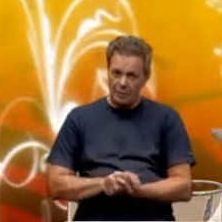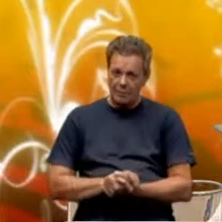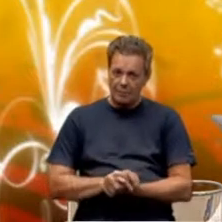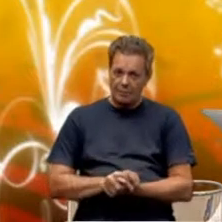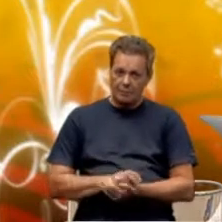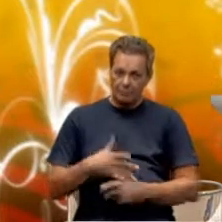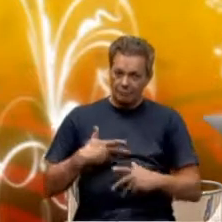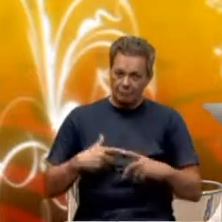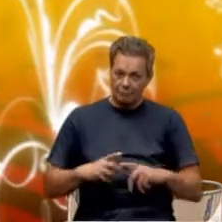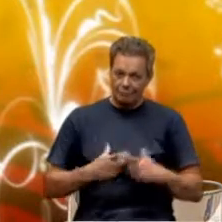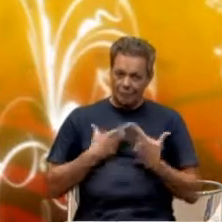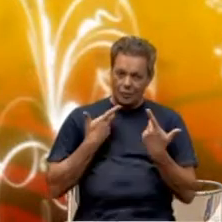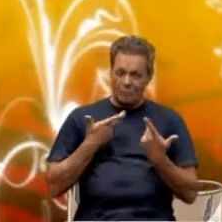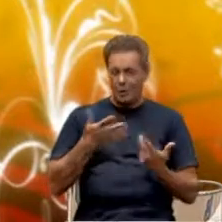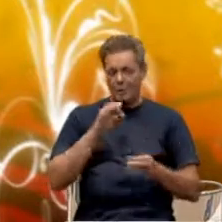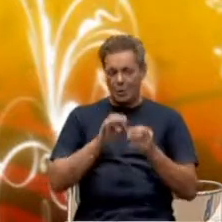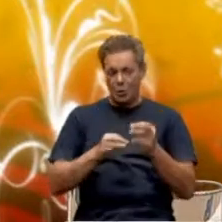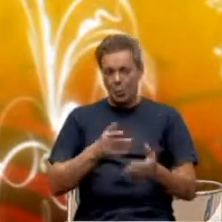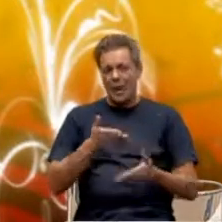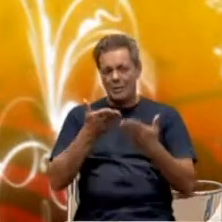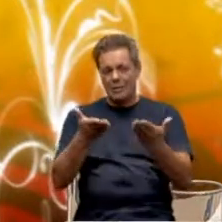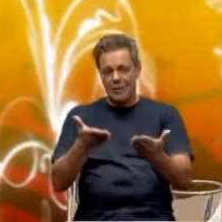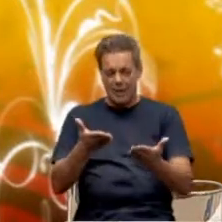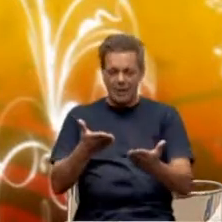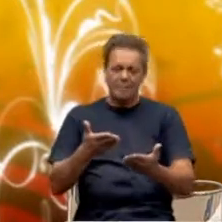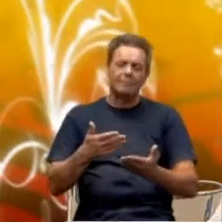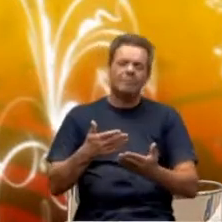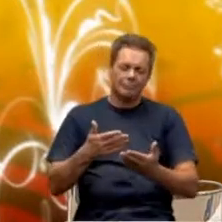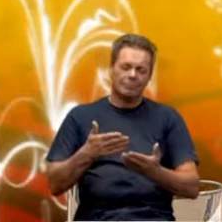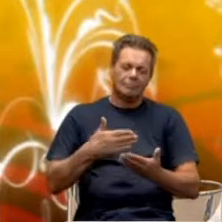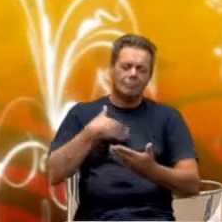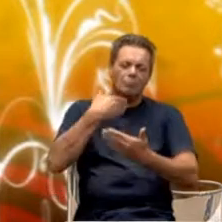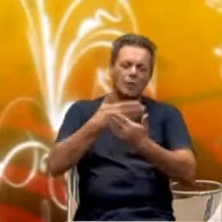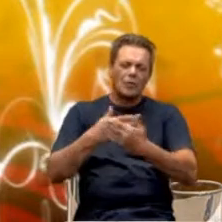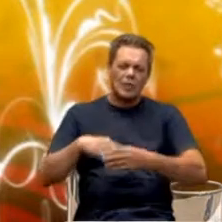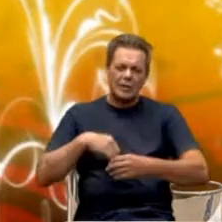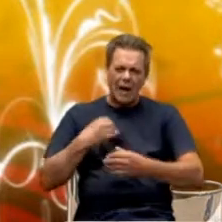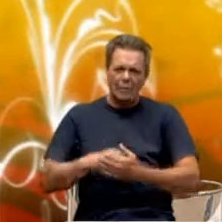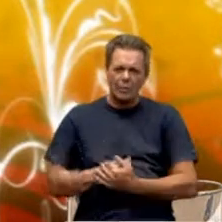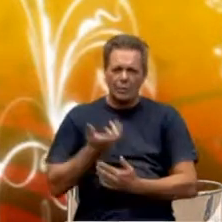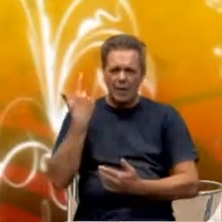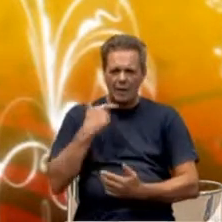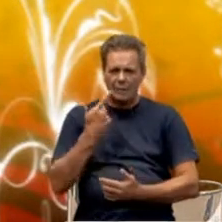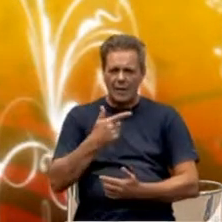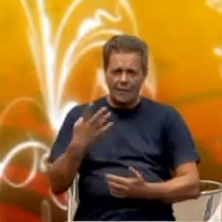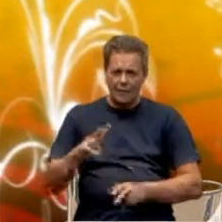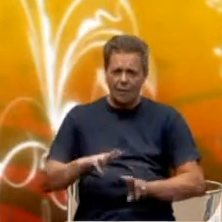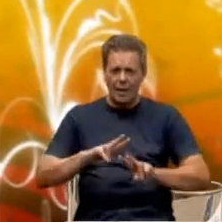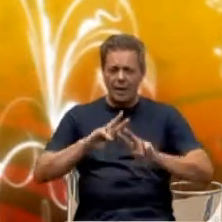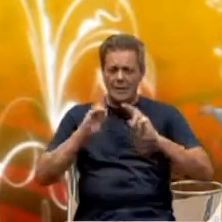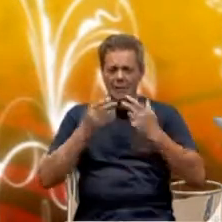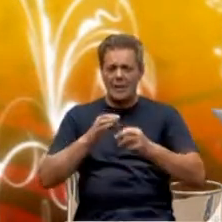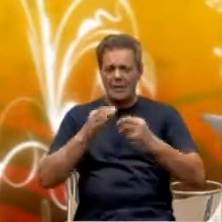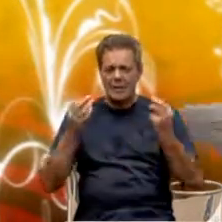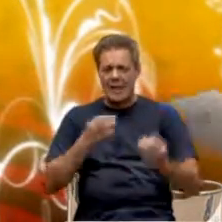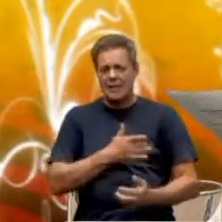oživi me. To će ovaj mjesec rujan je posvećen zdravlju, kardiovaskularnom zdravlju, jer je 29. svjetski dan srca kao i